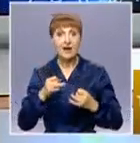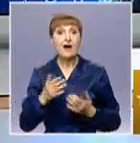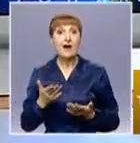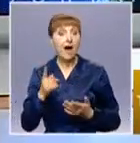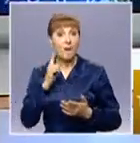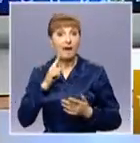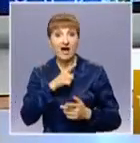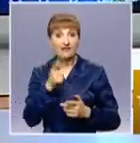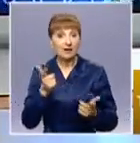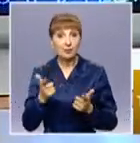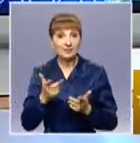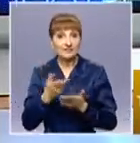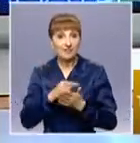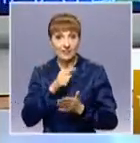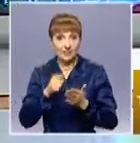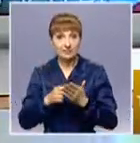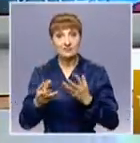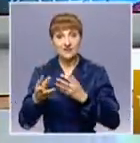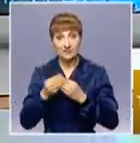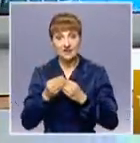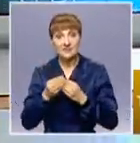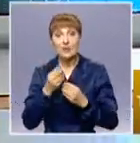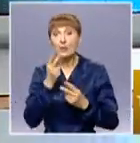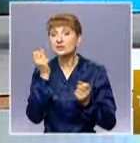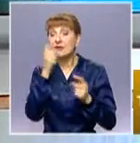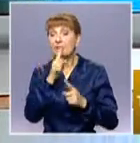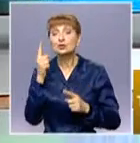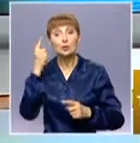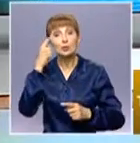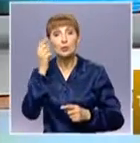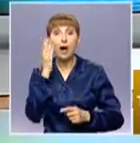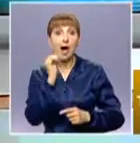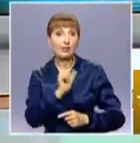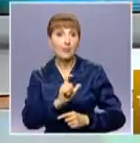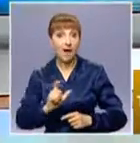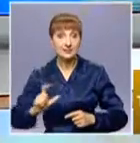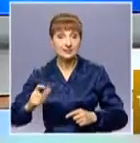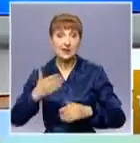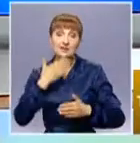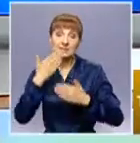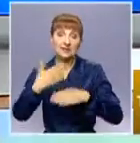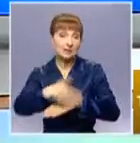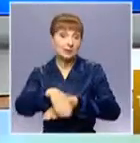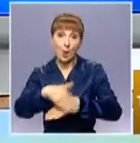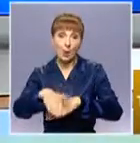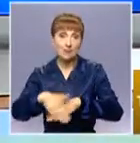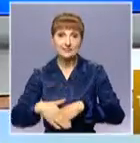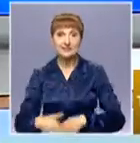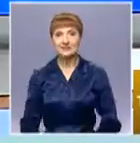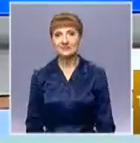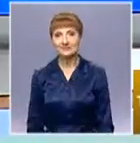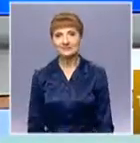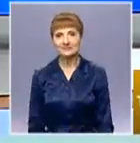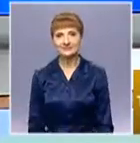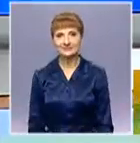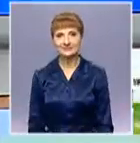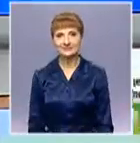прямом эфире, а пока вы готовите вопросы, все вместе мы посмотрим сюжет наших корреспондентов на эту